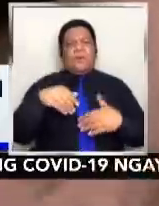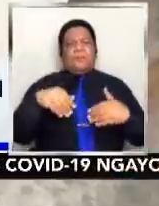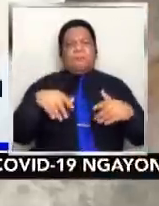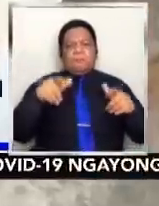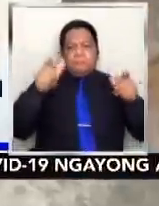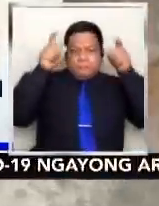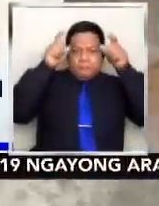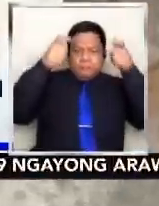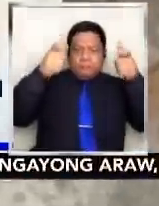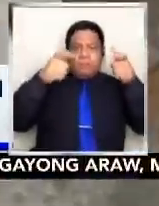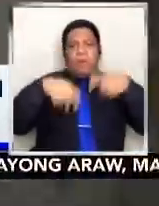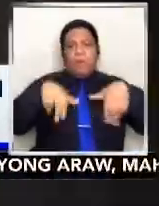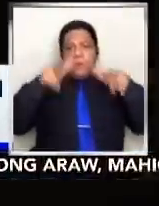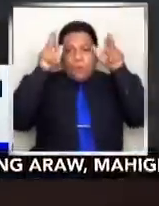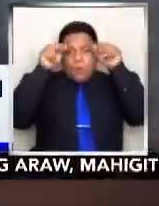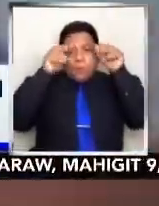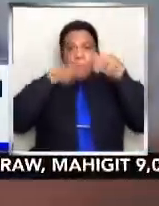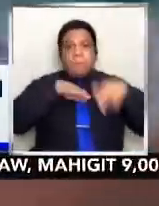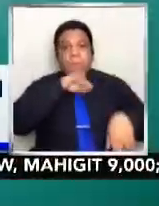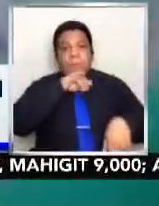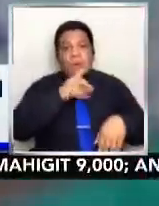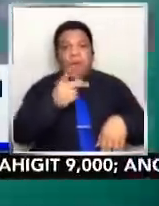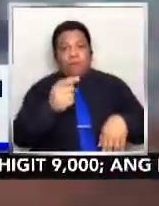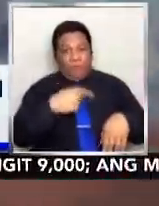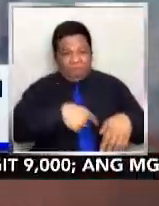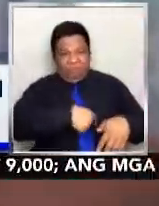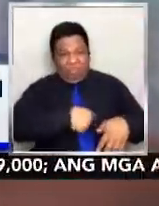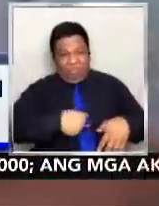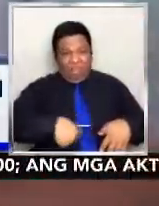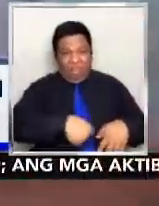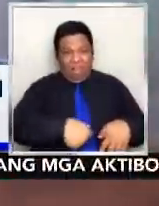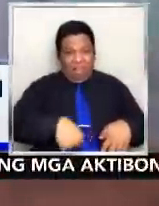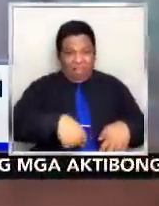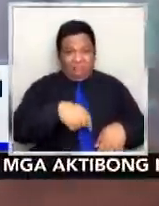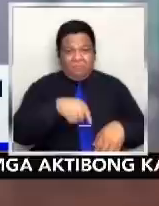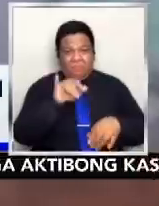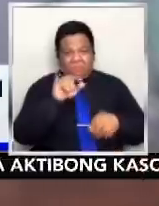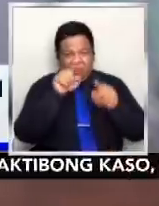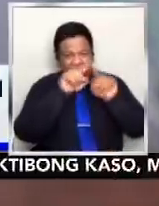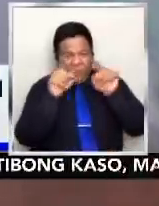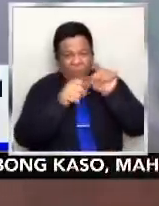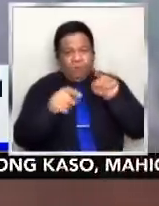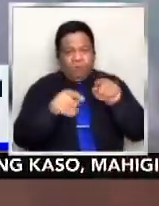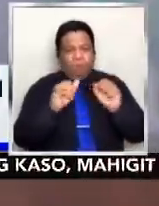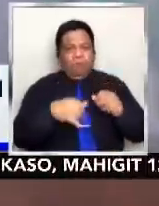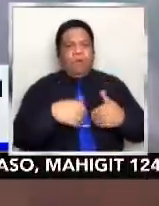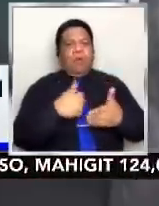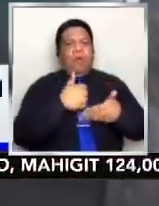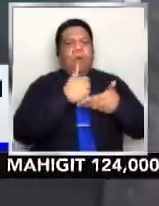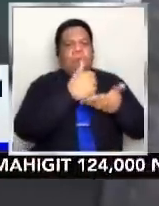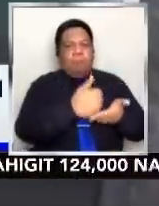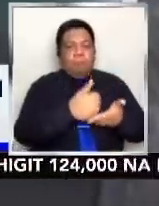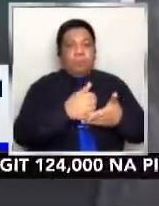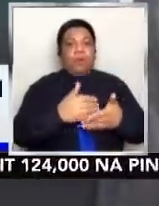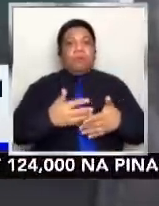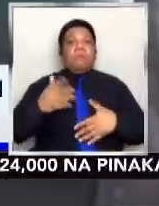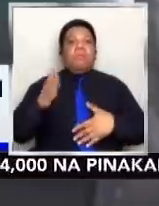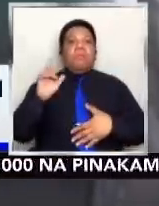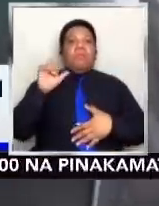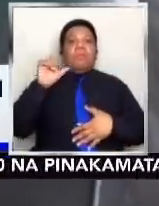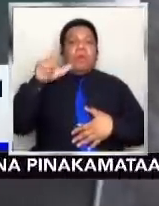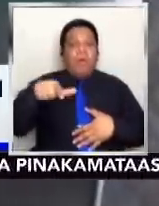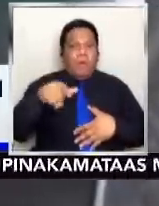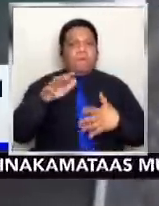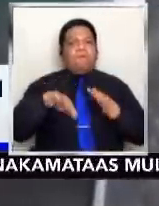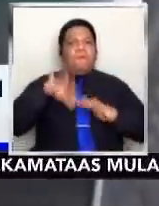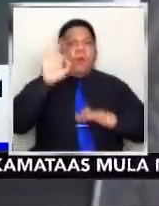baboy at aso. Kalaunan na pag-alaman ng kumpanyang Merck na pwede rin itong gamot sa tao. Aprobado ito ng